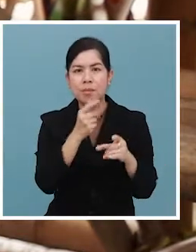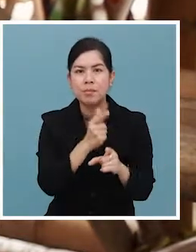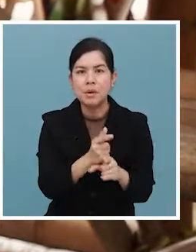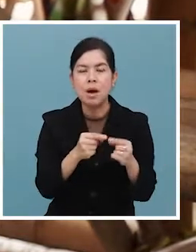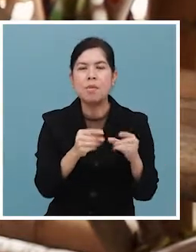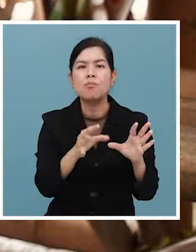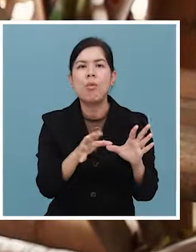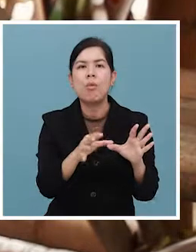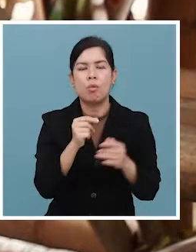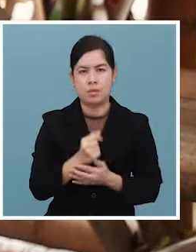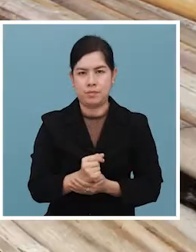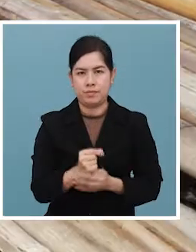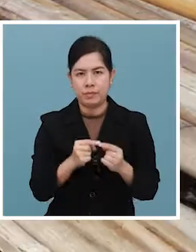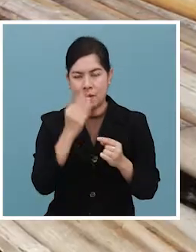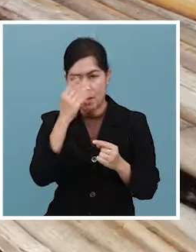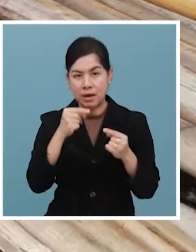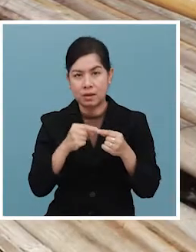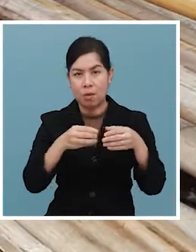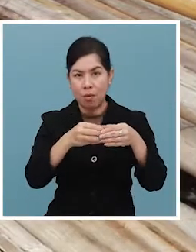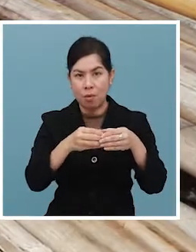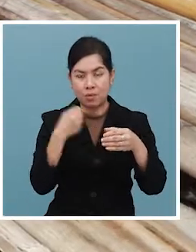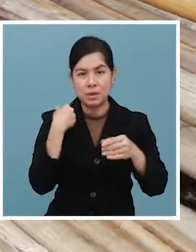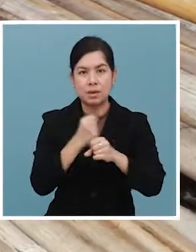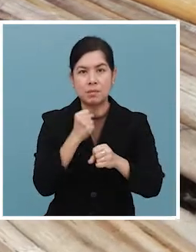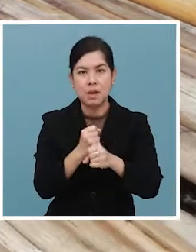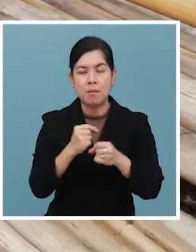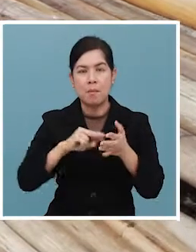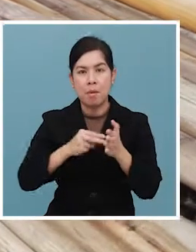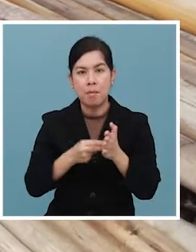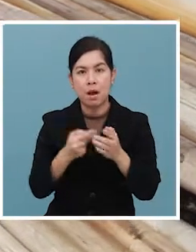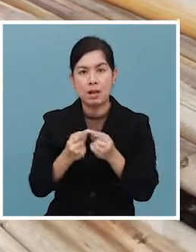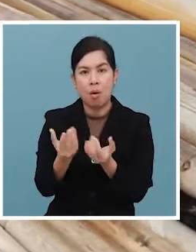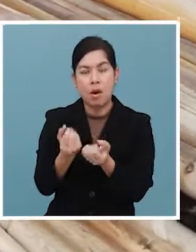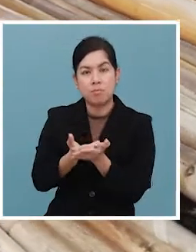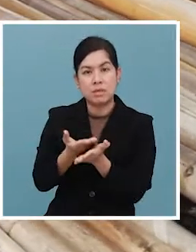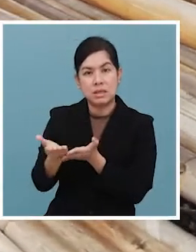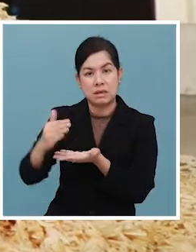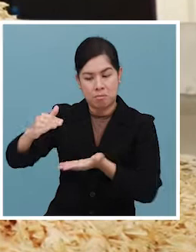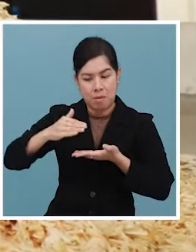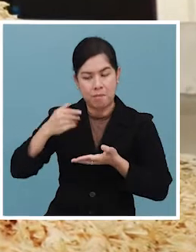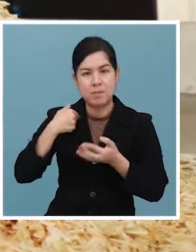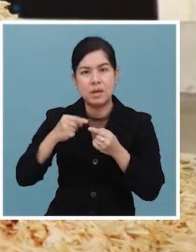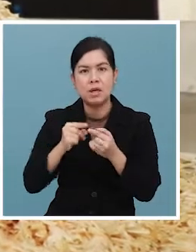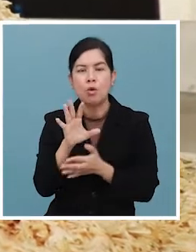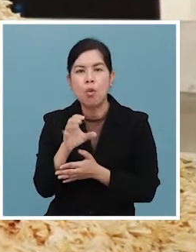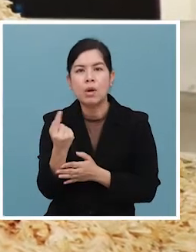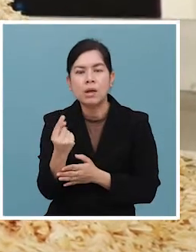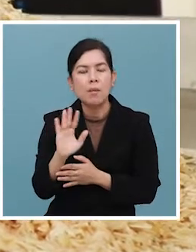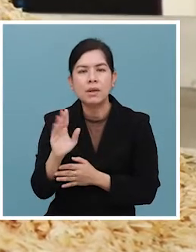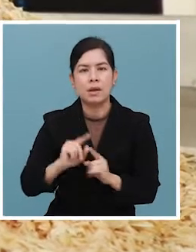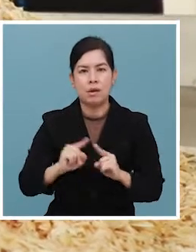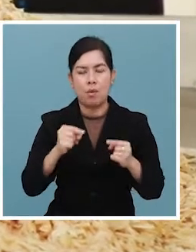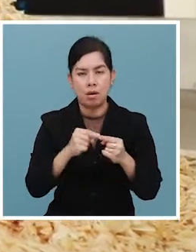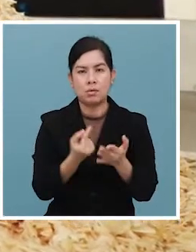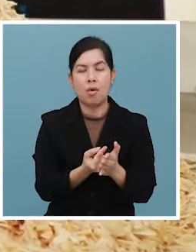ที่เลี้ยงกูของเราไม่ได้ไปตลาดแล้วเพราะว่าเราได้เป็นวิสาหกิจปุ๊บในเราไม่ได้รับซื้อแต่เคยครับอ่ะกลุ่มในสมาชิกของร้านนี้